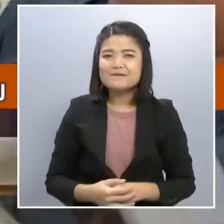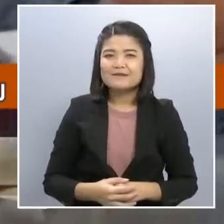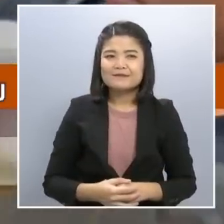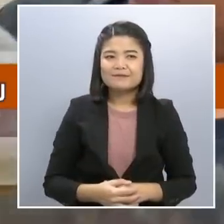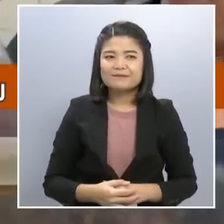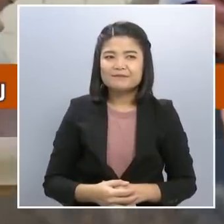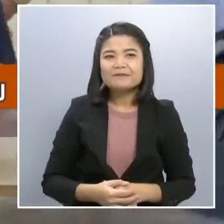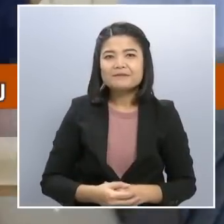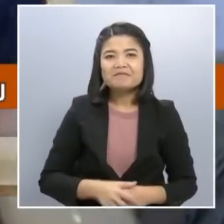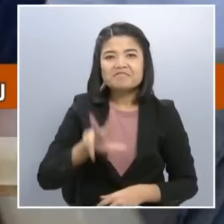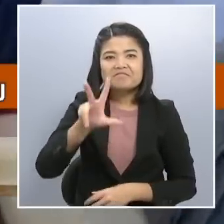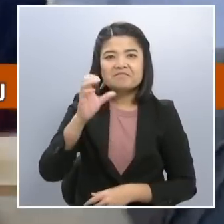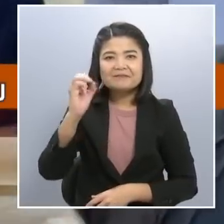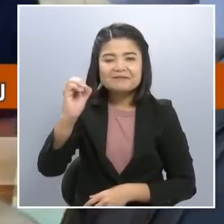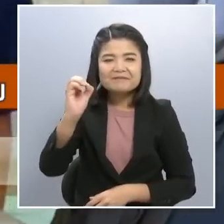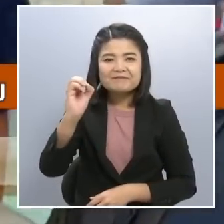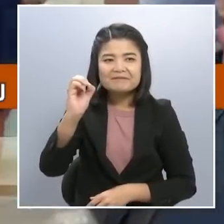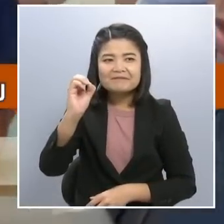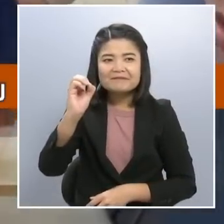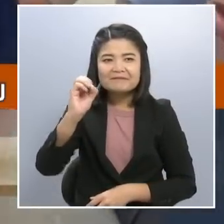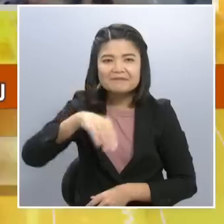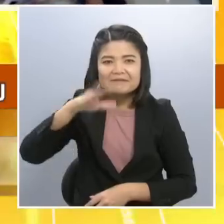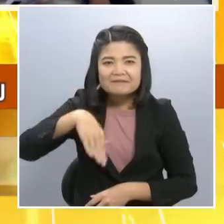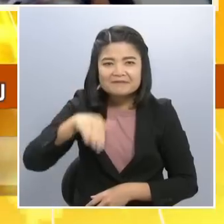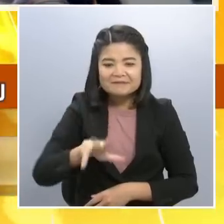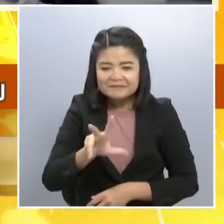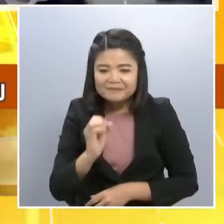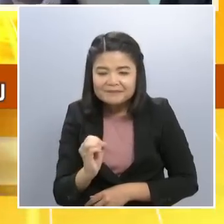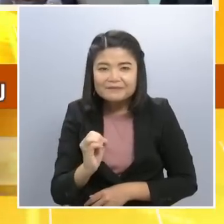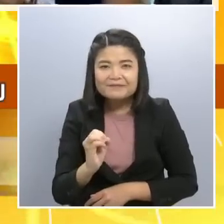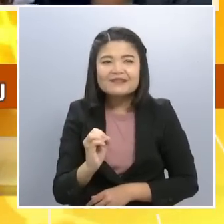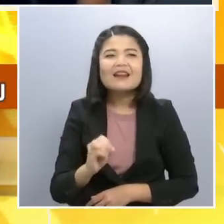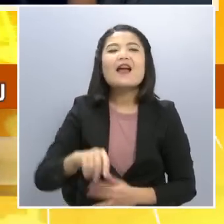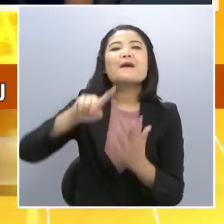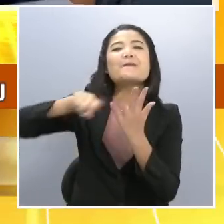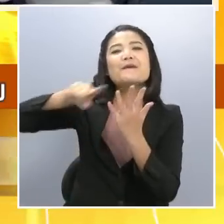ก30ข้างล่างตบปากเลขท้าย2ตัว